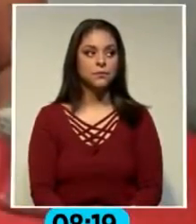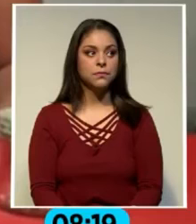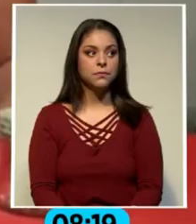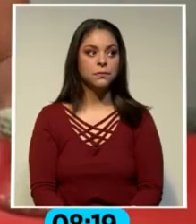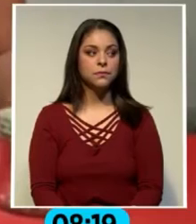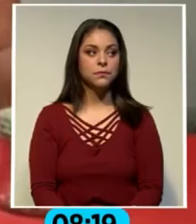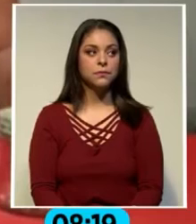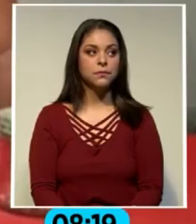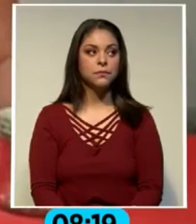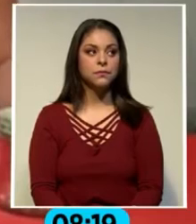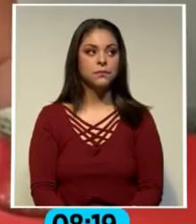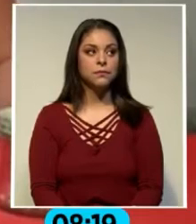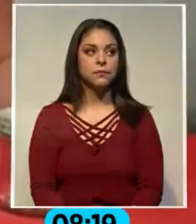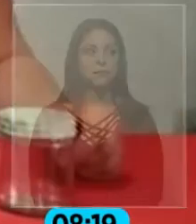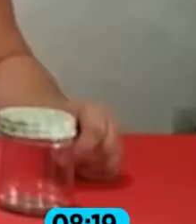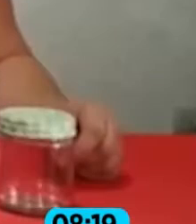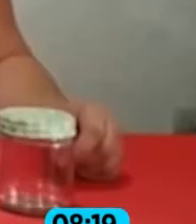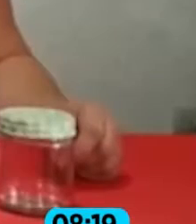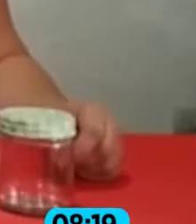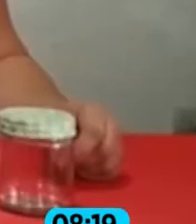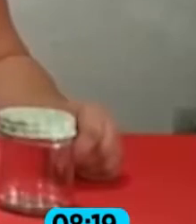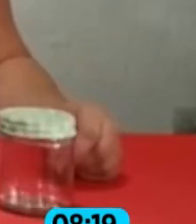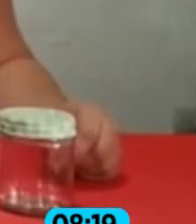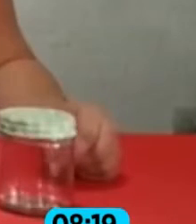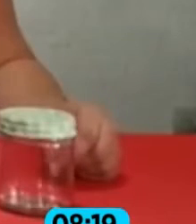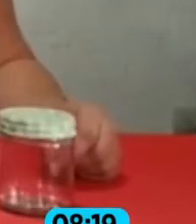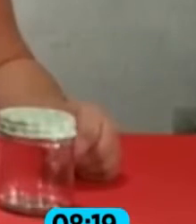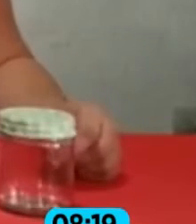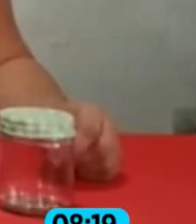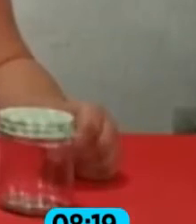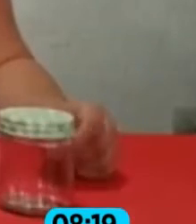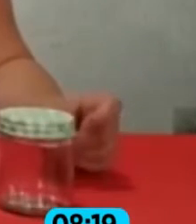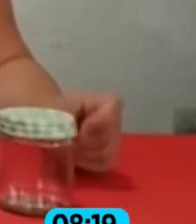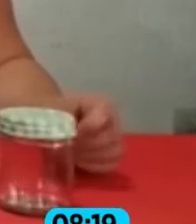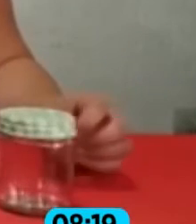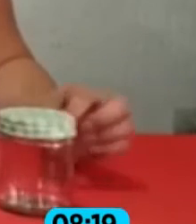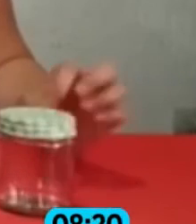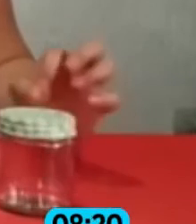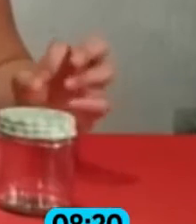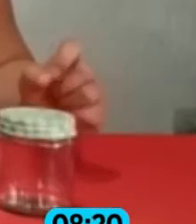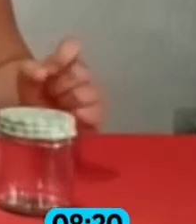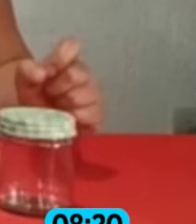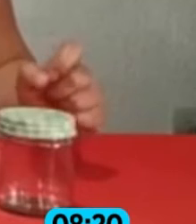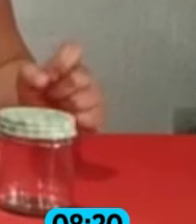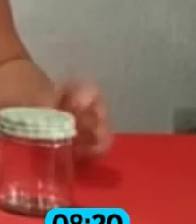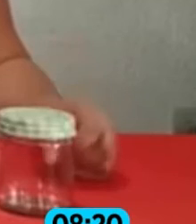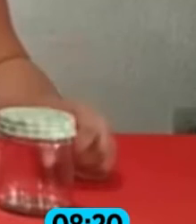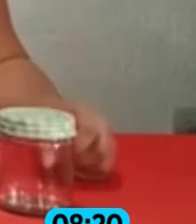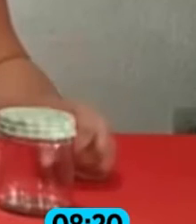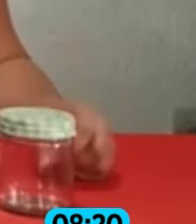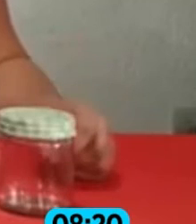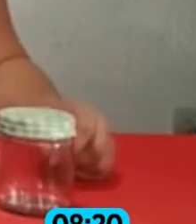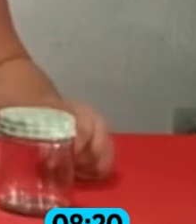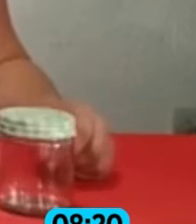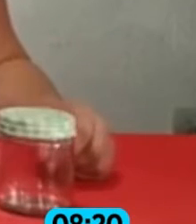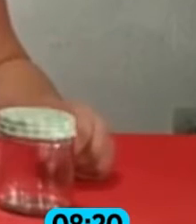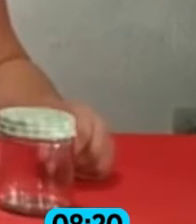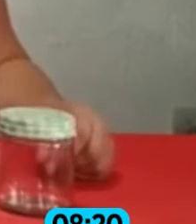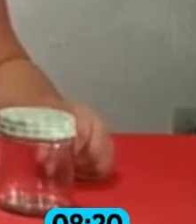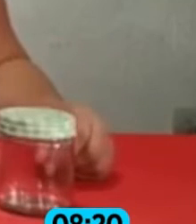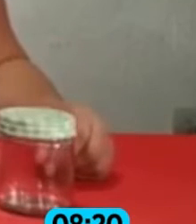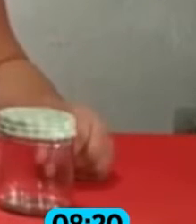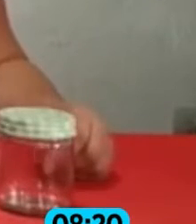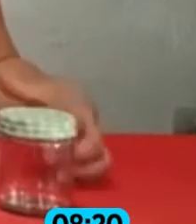Bonjour, mes enfants. Bonjour, maîtres lady. Qué linda idea de emprendimiento. Me encanta. Y les traigo